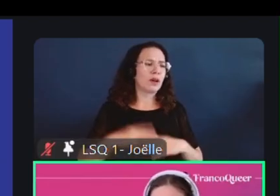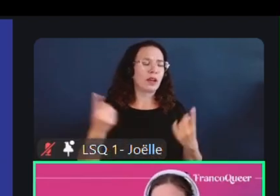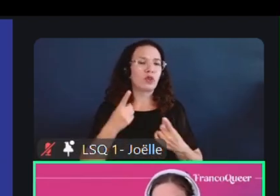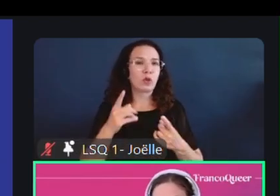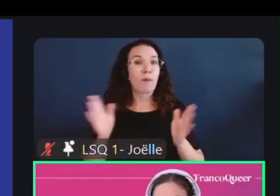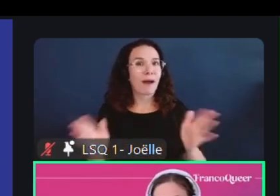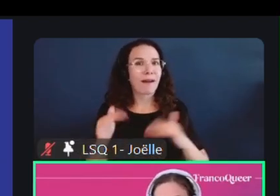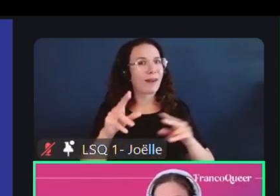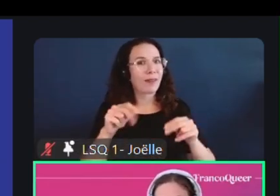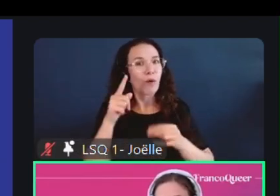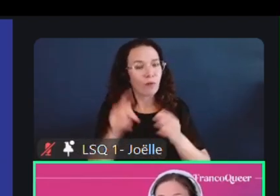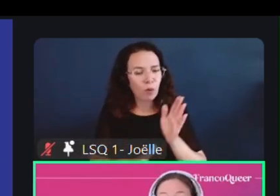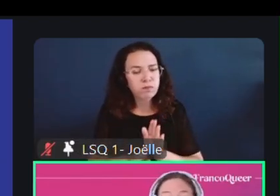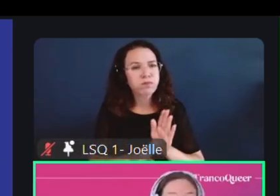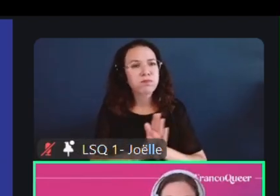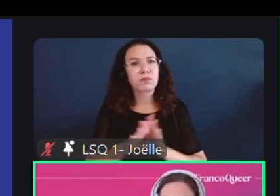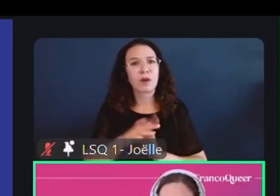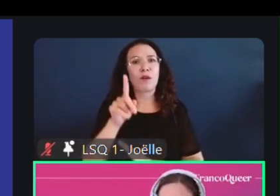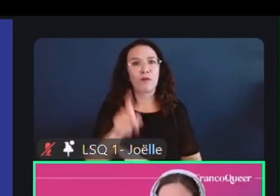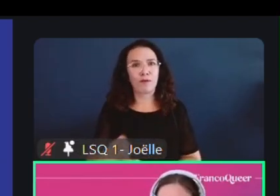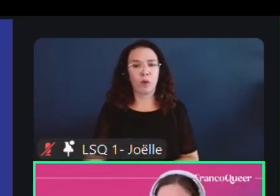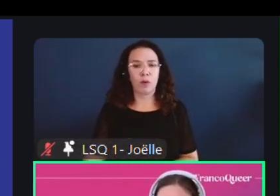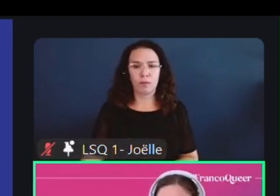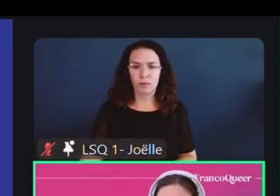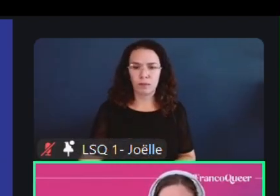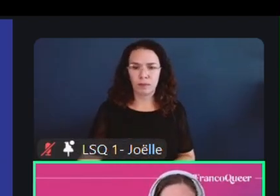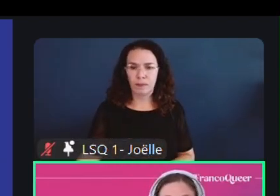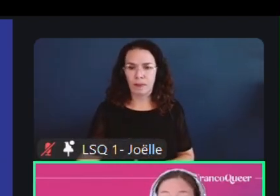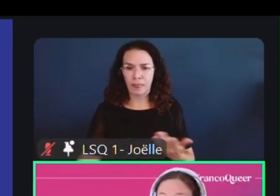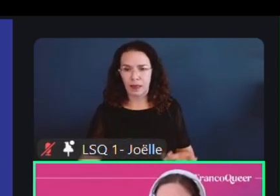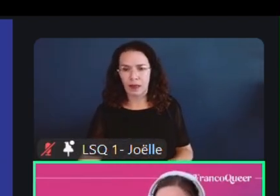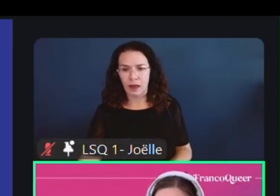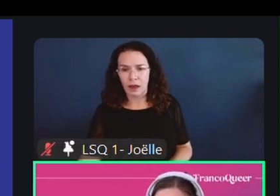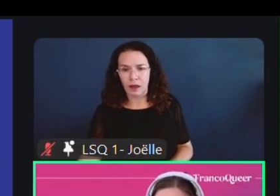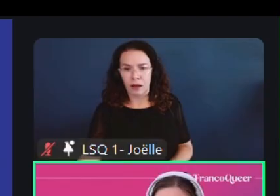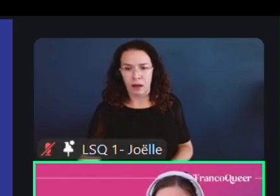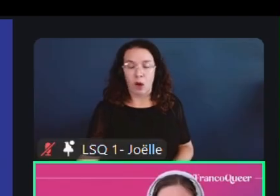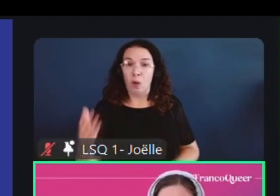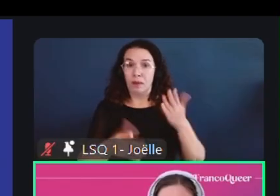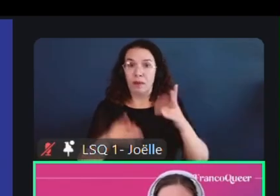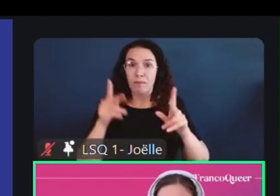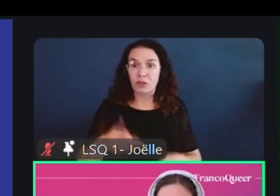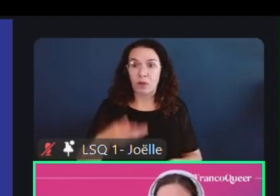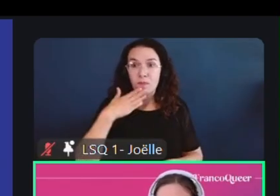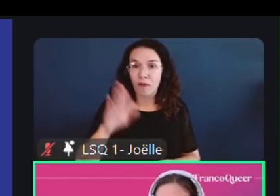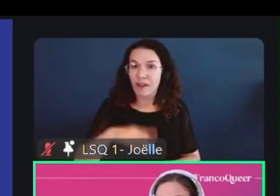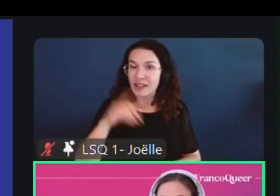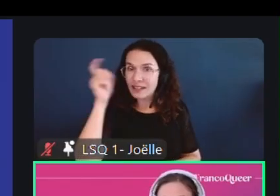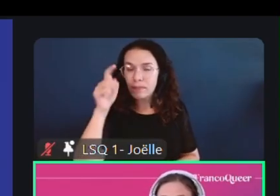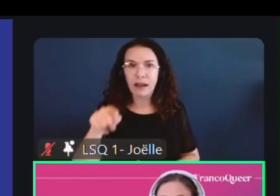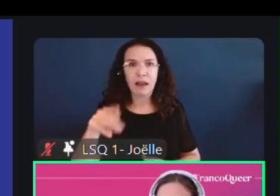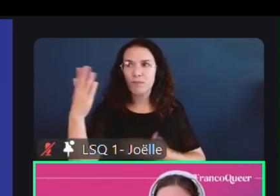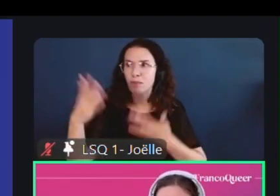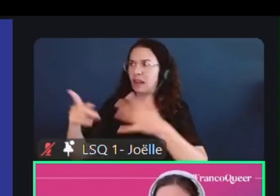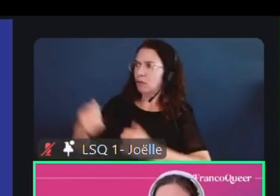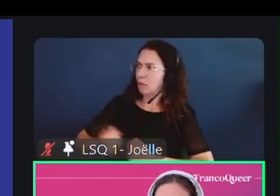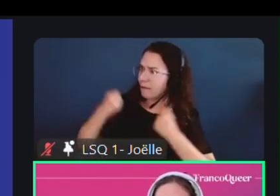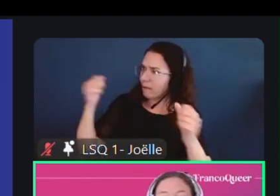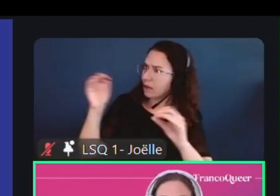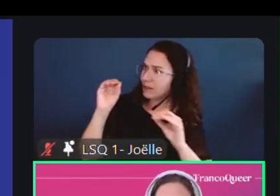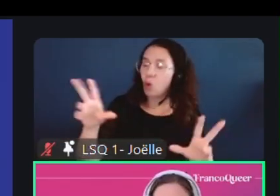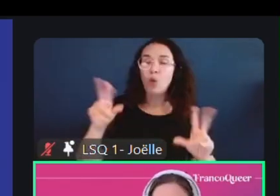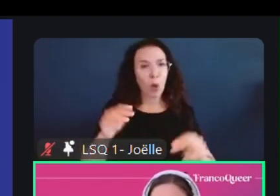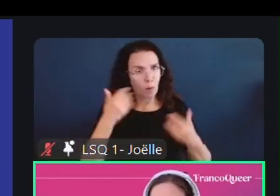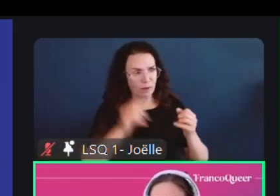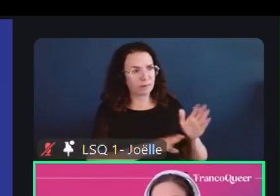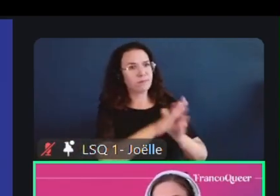améliorées. Euh, Ça ne veut pas dire qu'il n'y a pas des personnes qui ont de bonnes expériences, qu'il y a des endroits qui ne font pas de grands efforts,